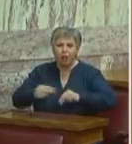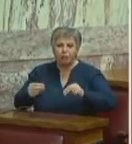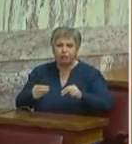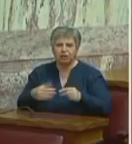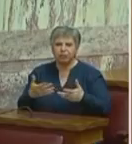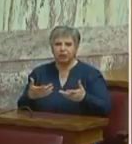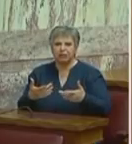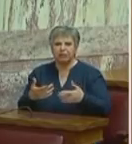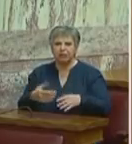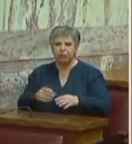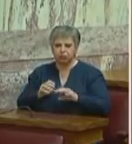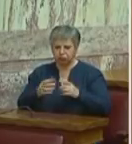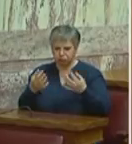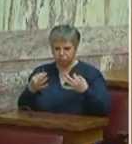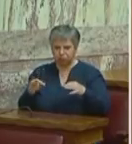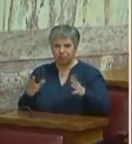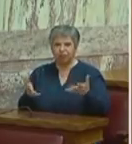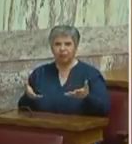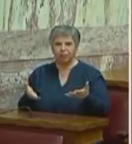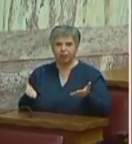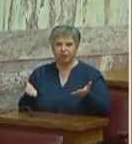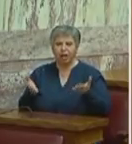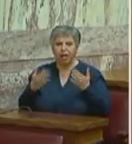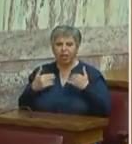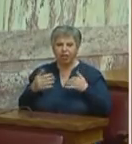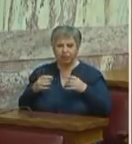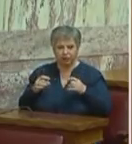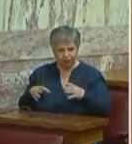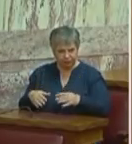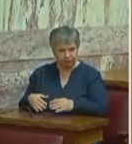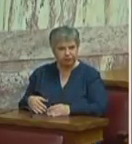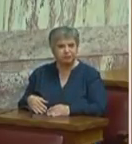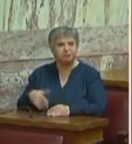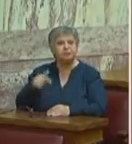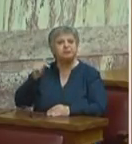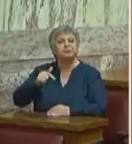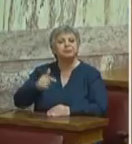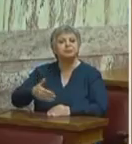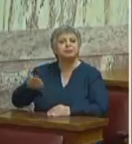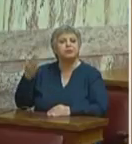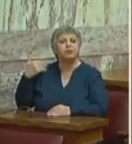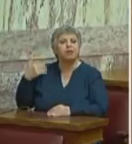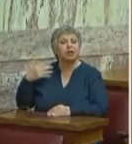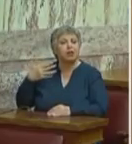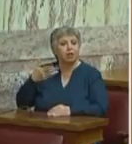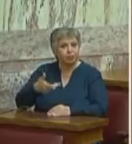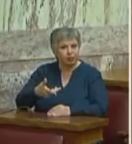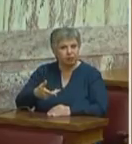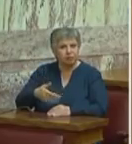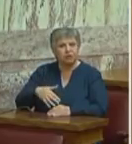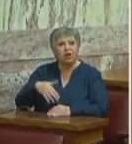το πόρισμα της Ειδικής Κοινοβουλευτικής Επιτροπής για τη Διεξαγωγή Προκαταρκτής Εξέτασης κατά του πρώην Υπουργού Οικονομικών, του κ.